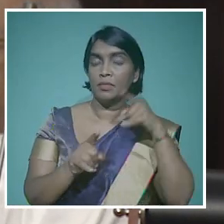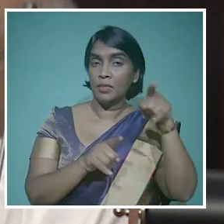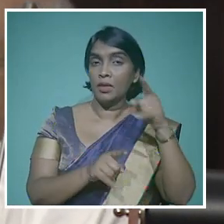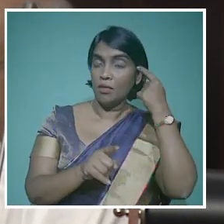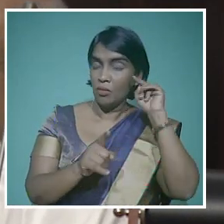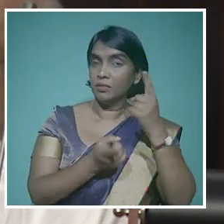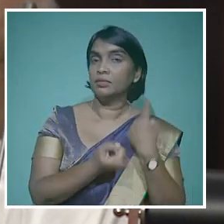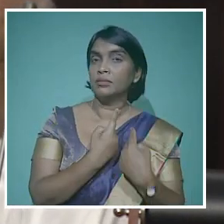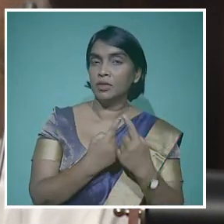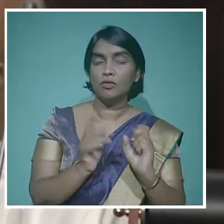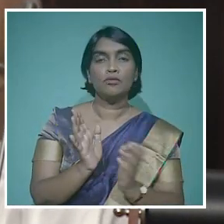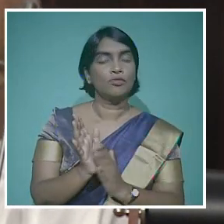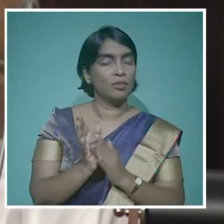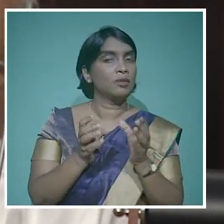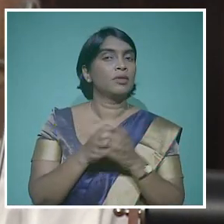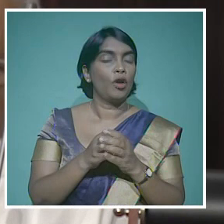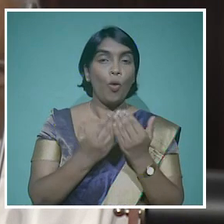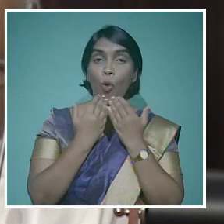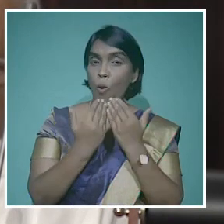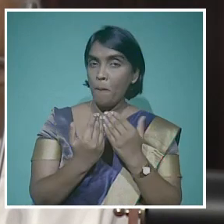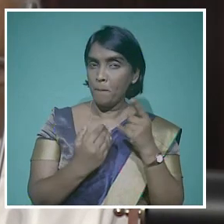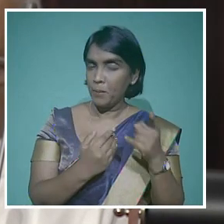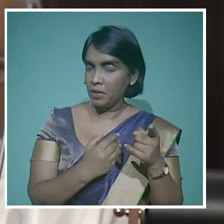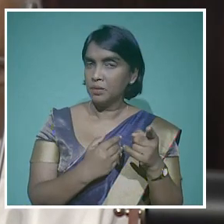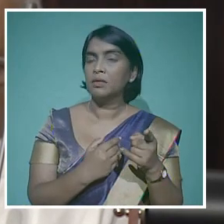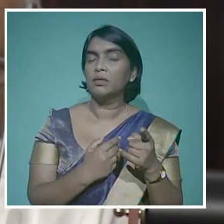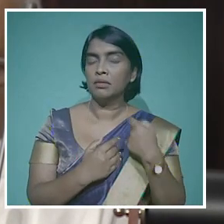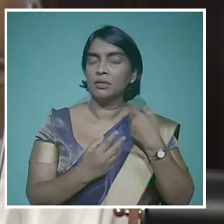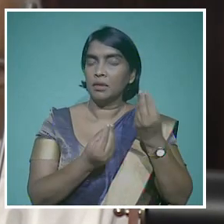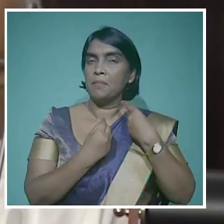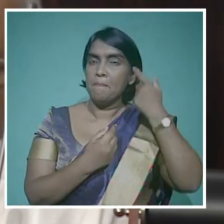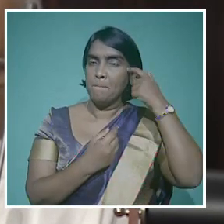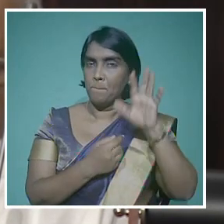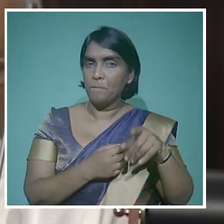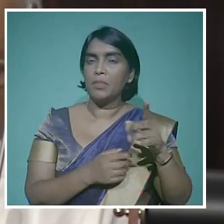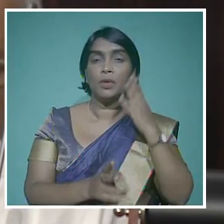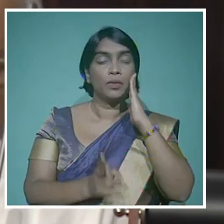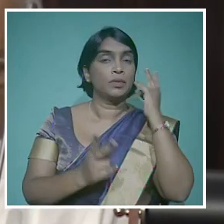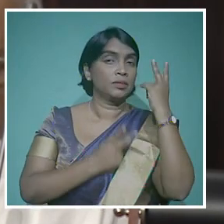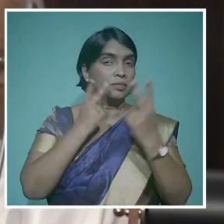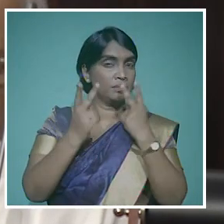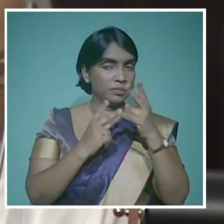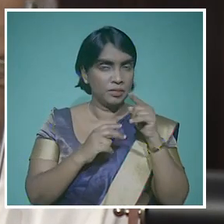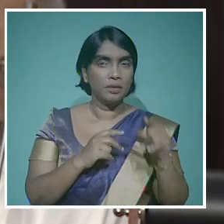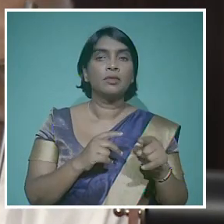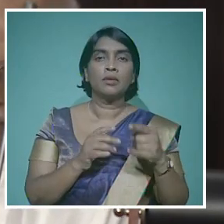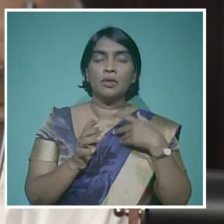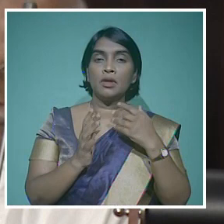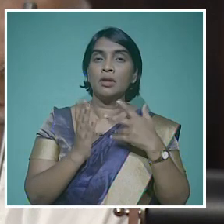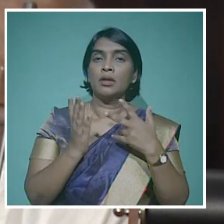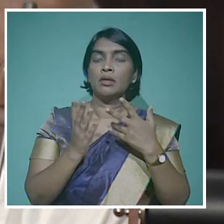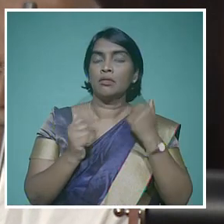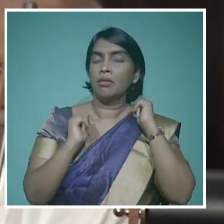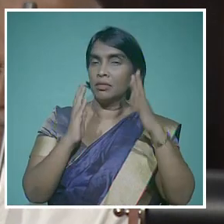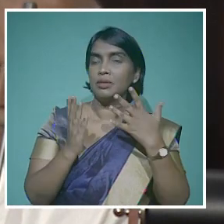අධීක්ෂණ කොමිටුවේ උපදෙසුත් බලාපොරොත්තු වෙනවා. සංචාරක කර්මාන්තය සමුදිය